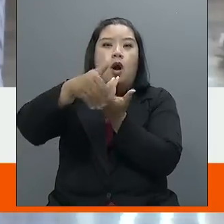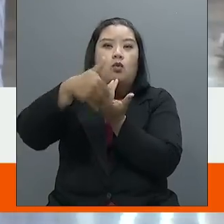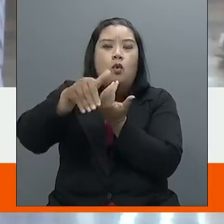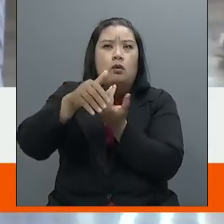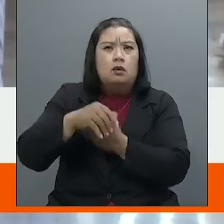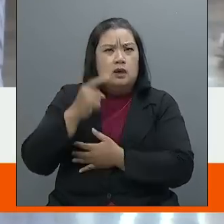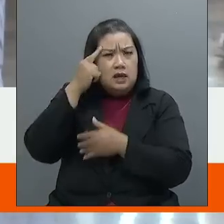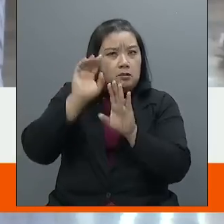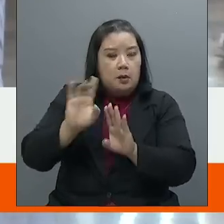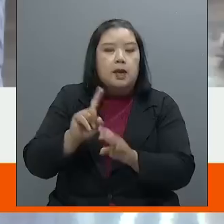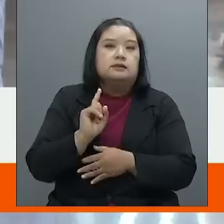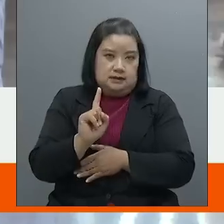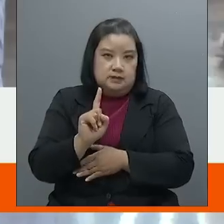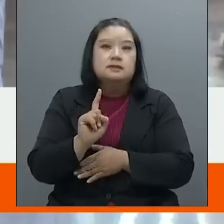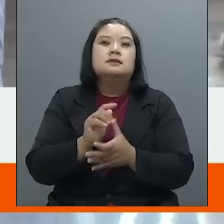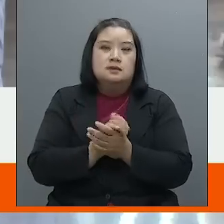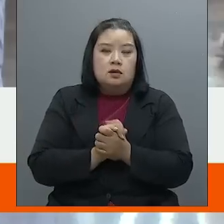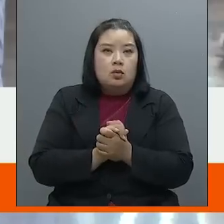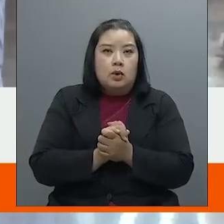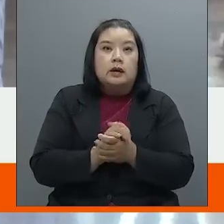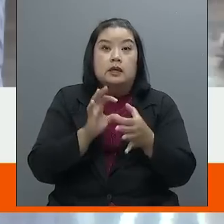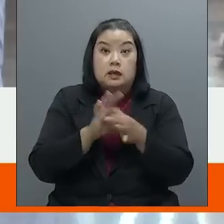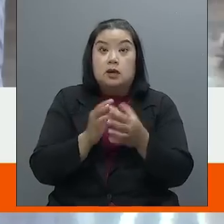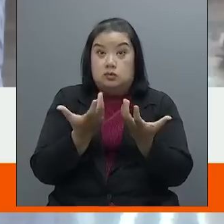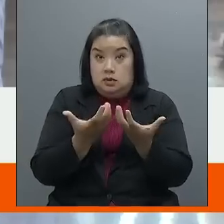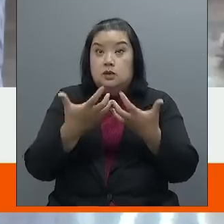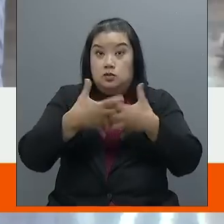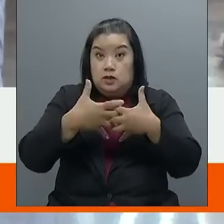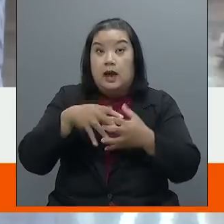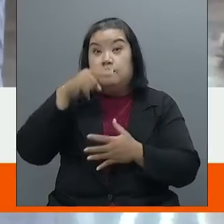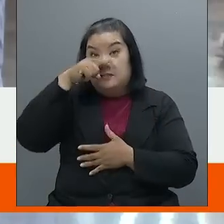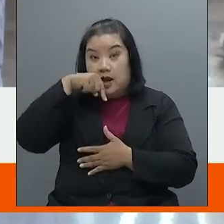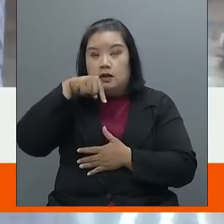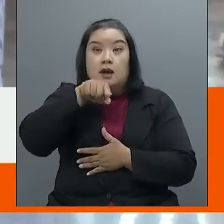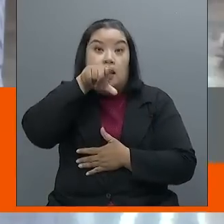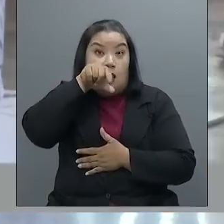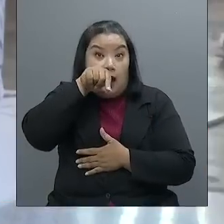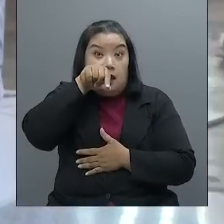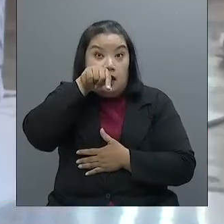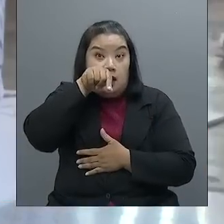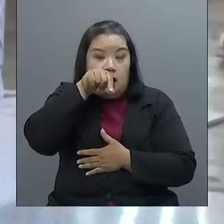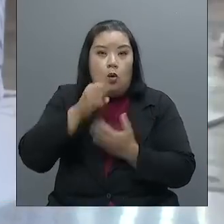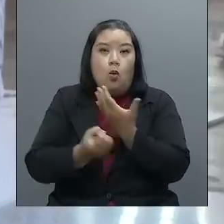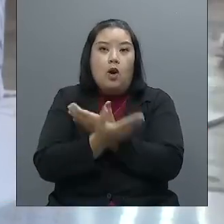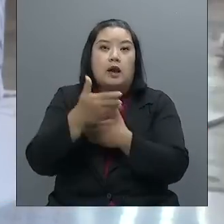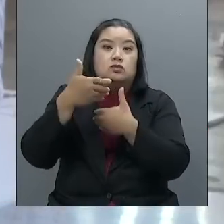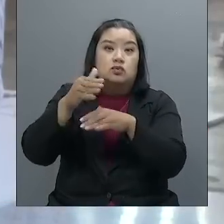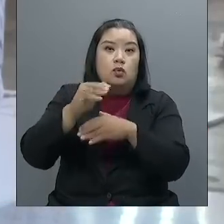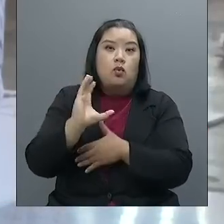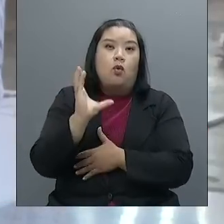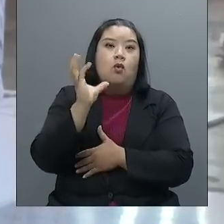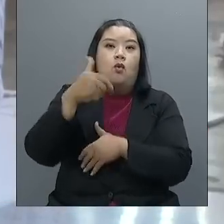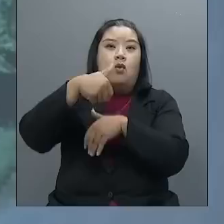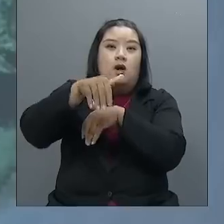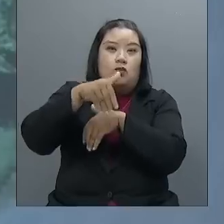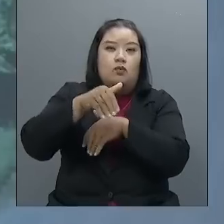คะแต่ว่าเรื่องนี้มีความหมายค่ะนั่นแปลว่าอุตสาหกรรมของสัตว์ปีกไทยกำลังถูกยกระดับไปสู่มาตรฐานความปลอดภัยขั้นสูงสุด